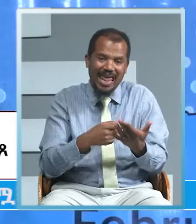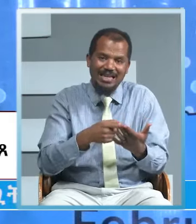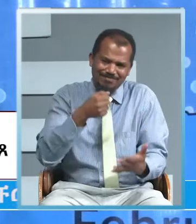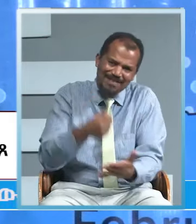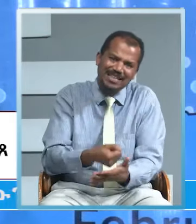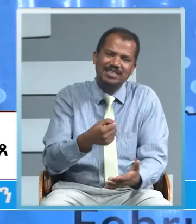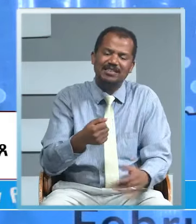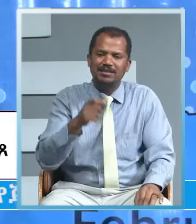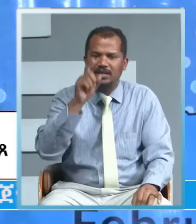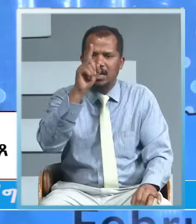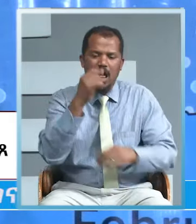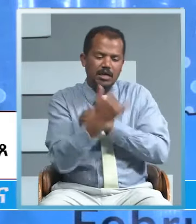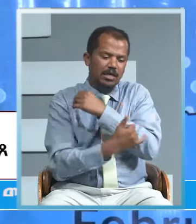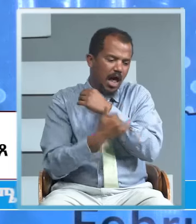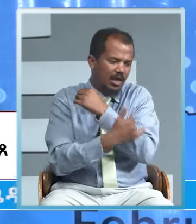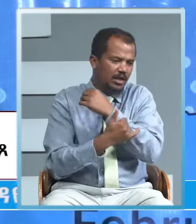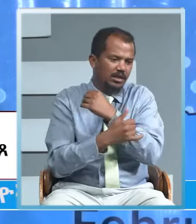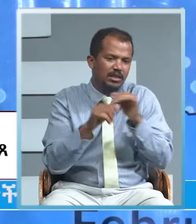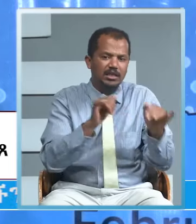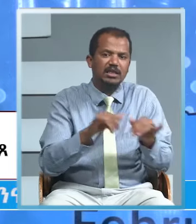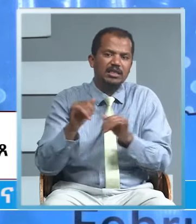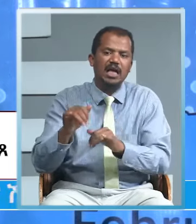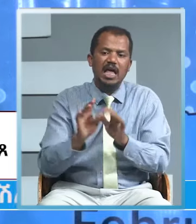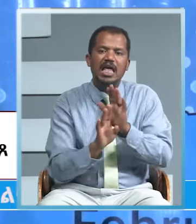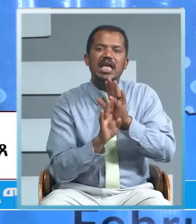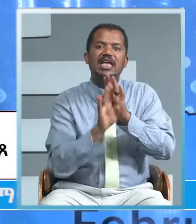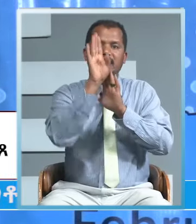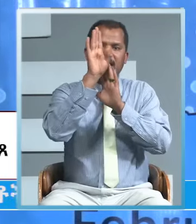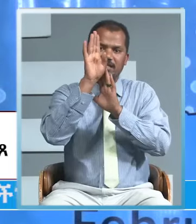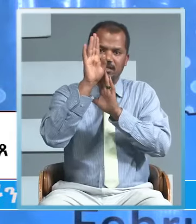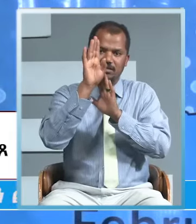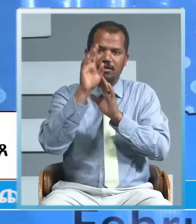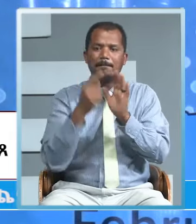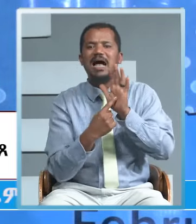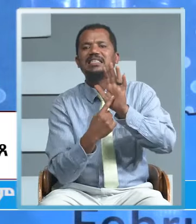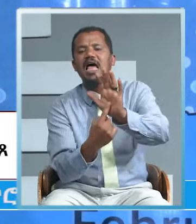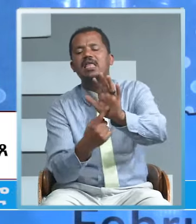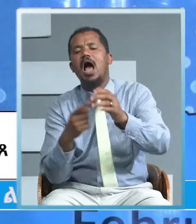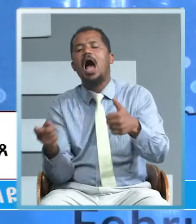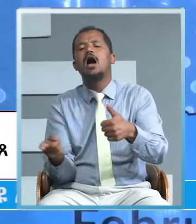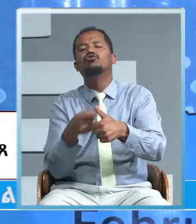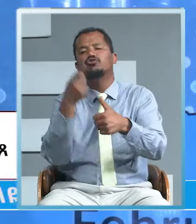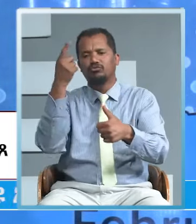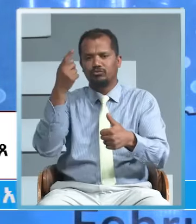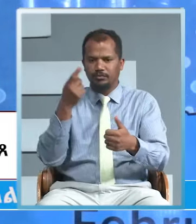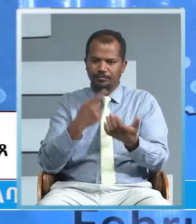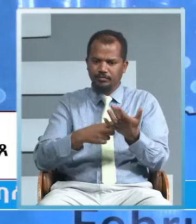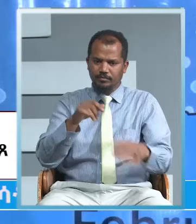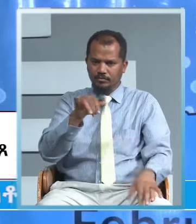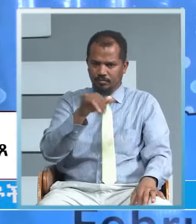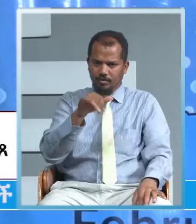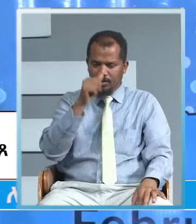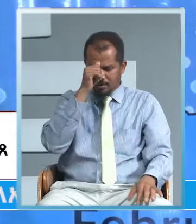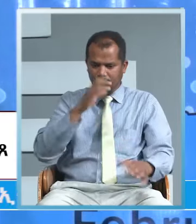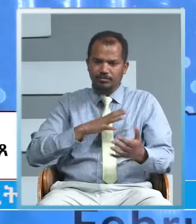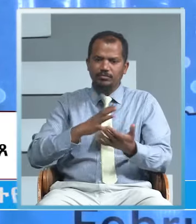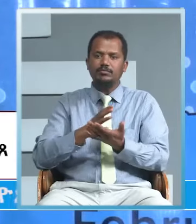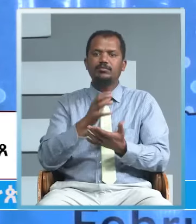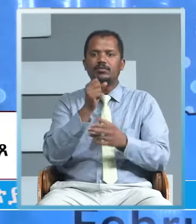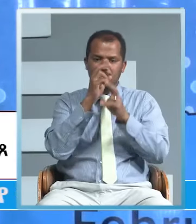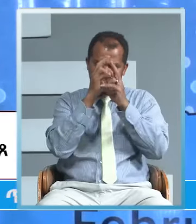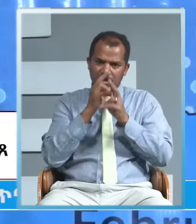ማጽደቅ ለአንድ ሀገር እንደ ከእድገት ማሳያ አንዱ እንደዚህ አይነት የሰብአዊ